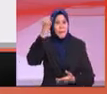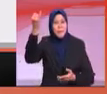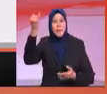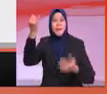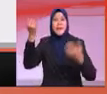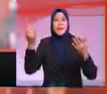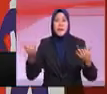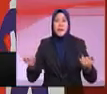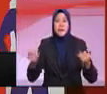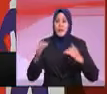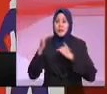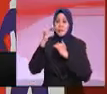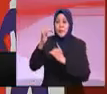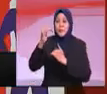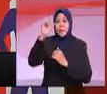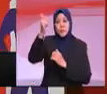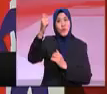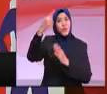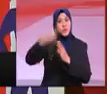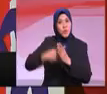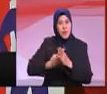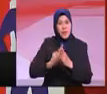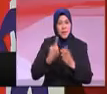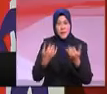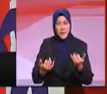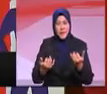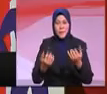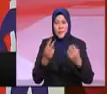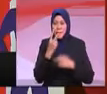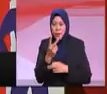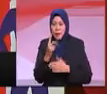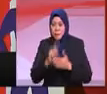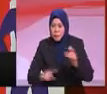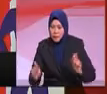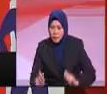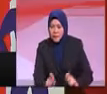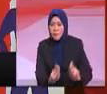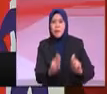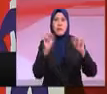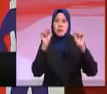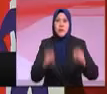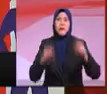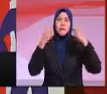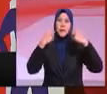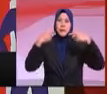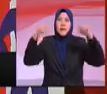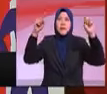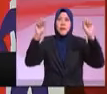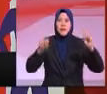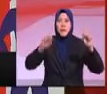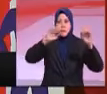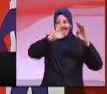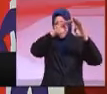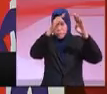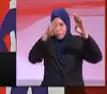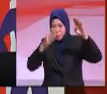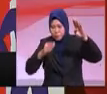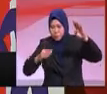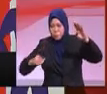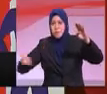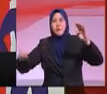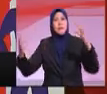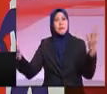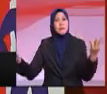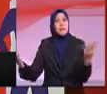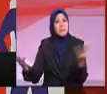pasti sekarang ni dalam tempoh 10 bulan kita lihat kembali tindakan kita berjaya meratakan, dan juga walaupun